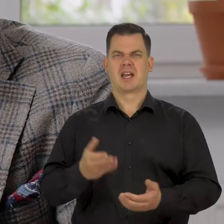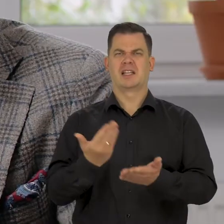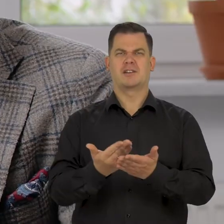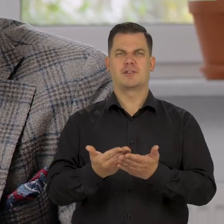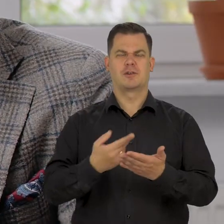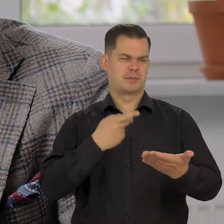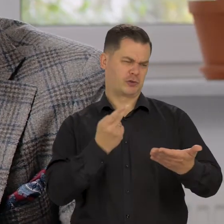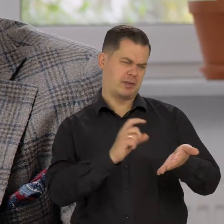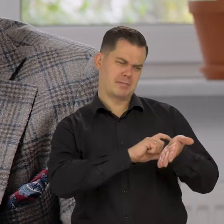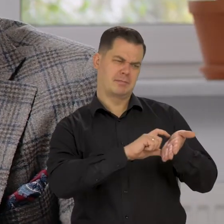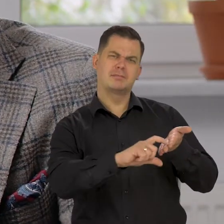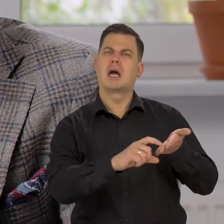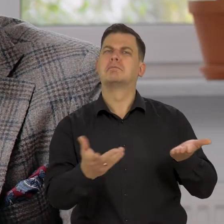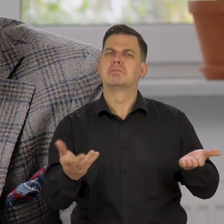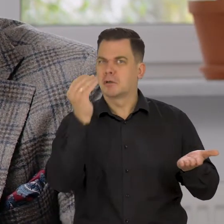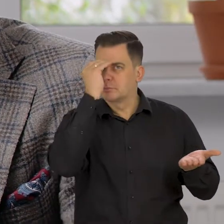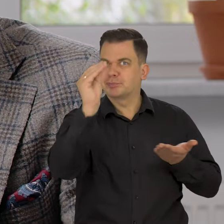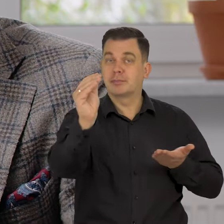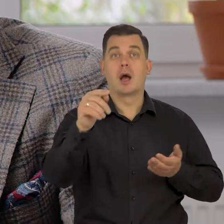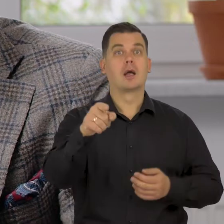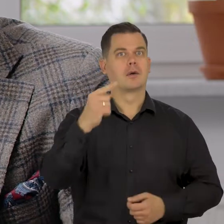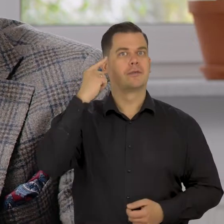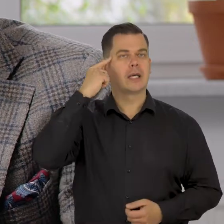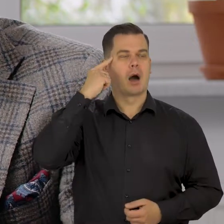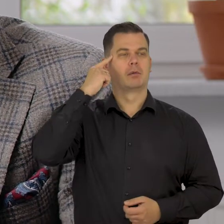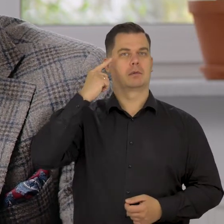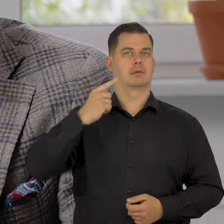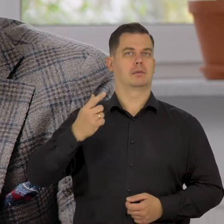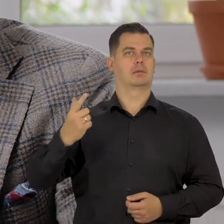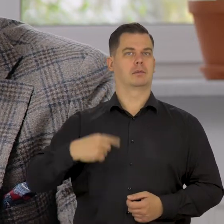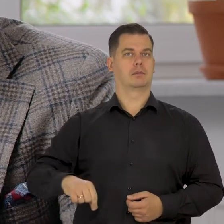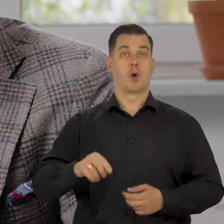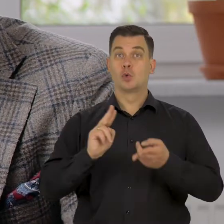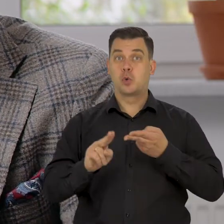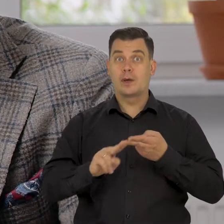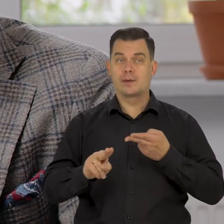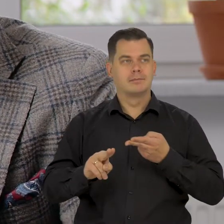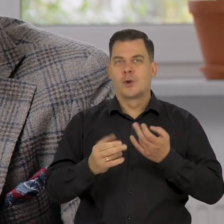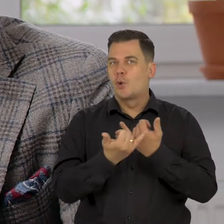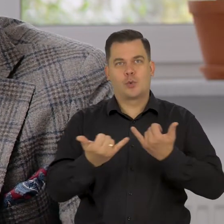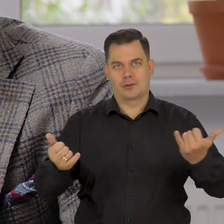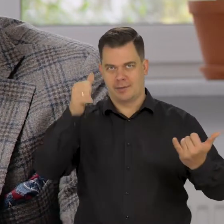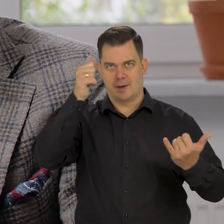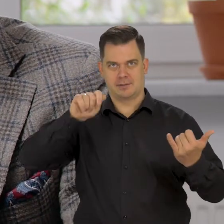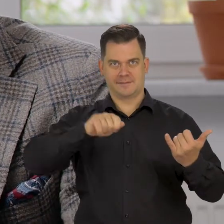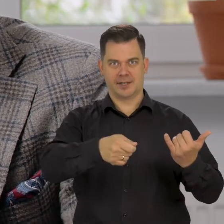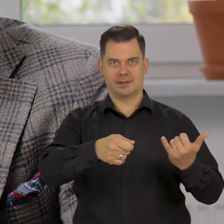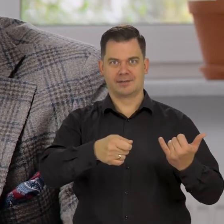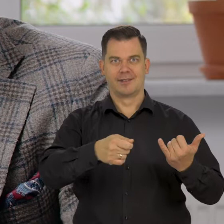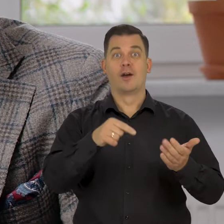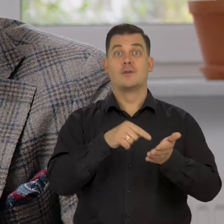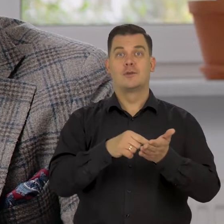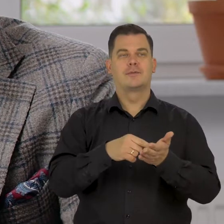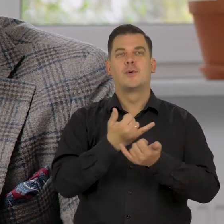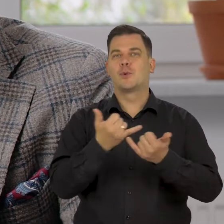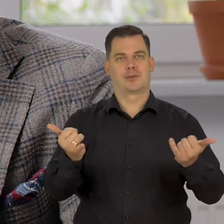Dlaczego czytam te nazwy? Dlatego, abyście byli Państwo świadomi, że rzeczywiście cukier może przybierać różne nazwy i